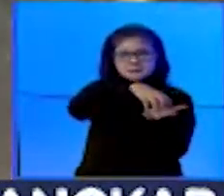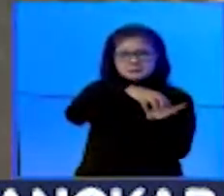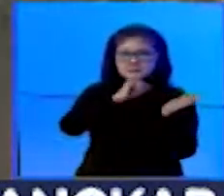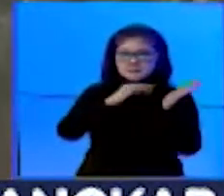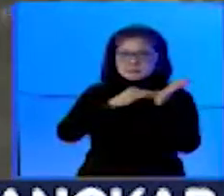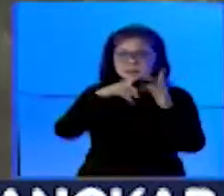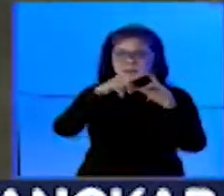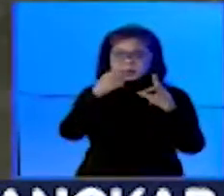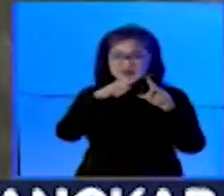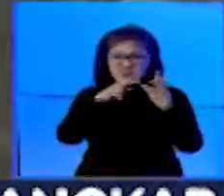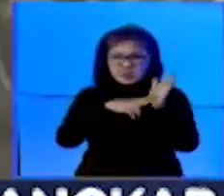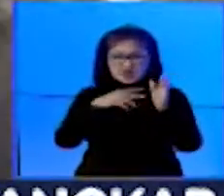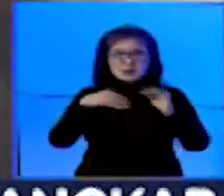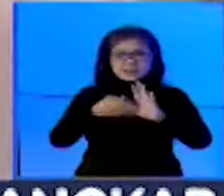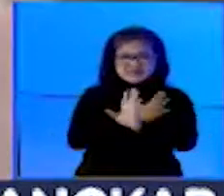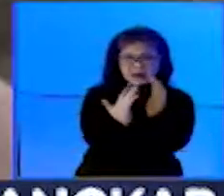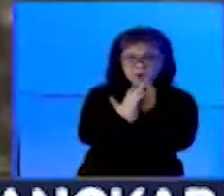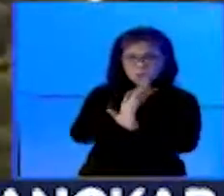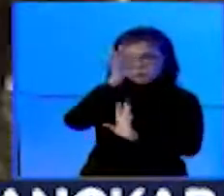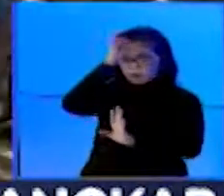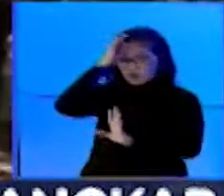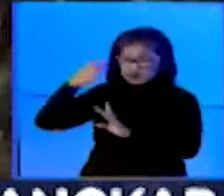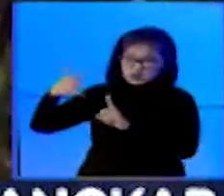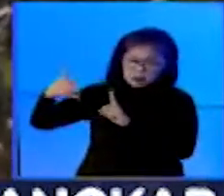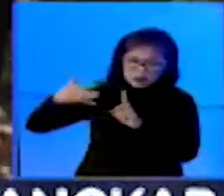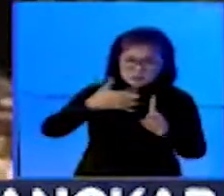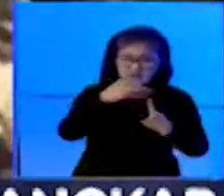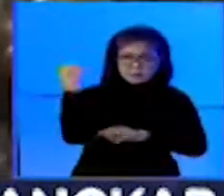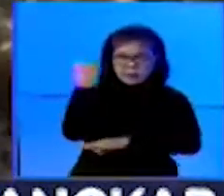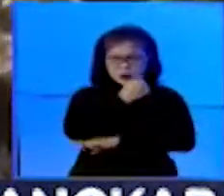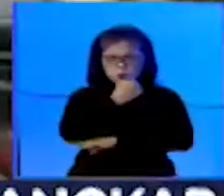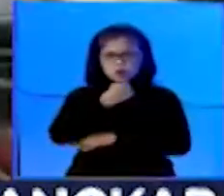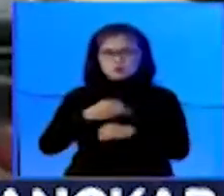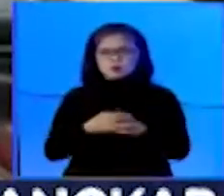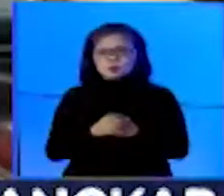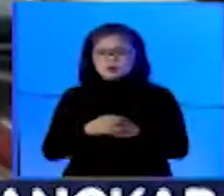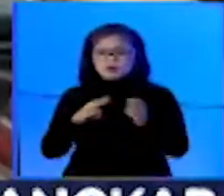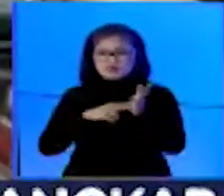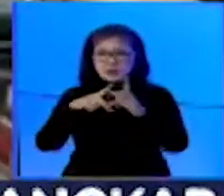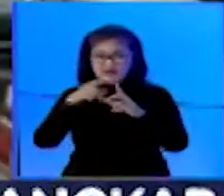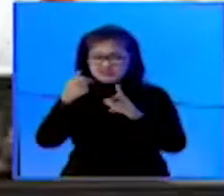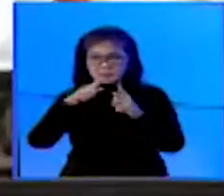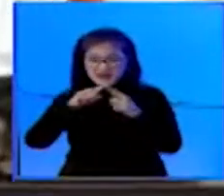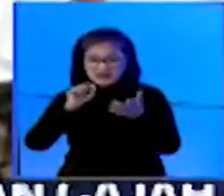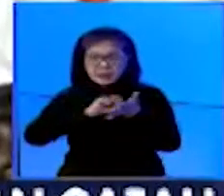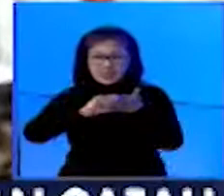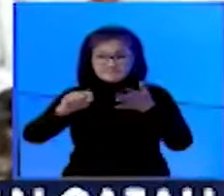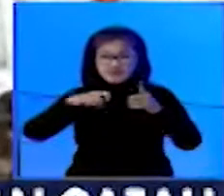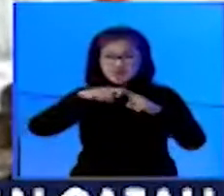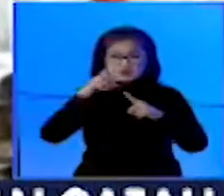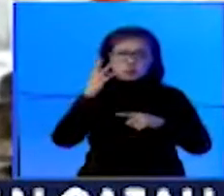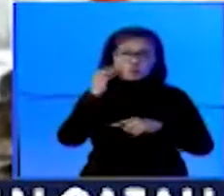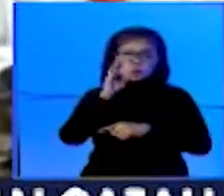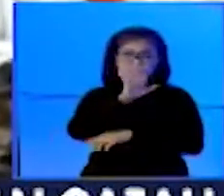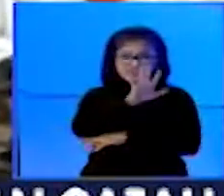Riau, polisi akhirnya mengungkap identitas pelaku pembunuhan. ANR alias Ucok, 52 tahun,